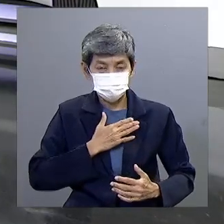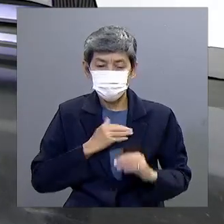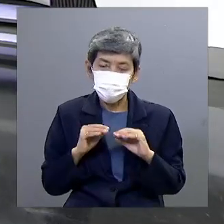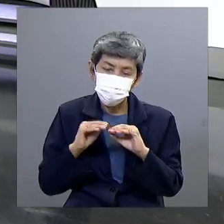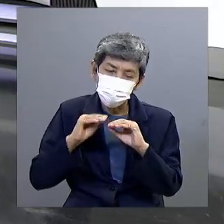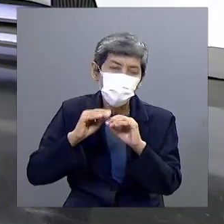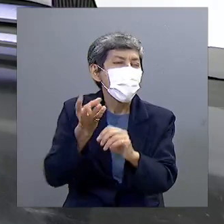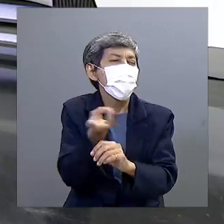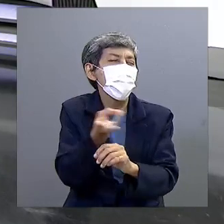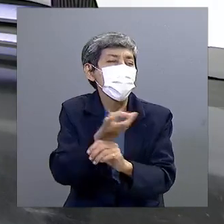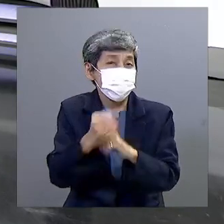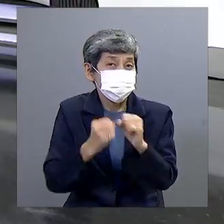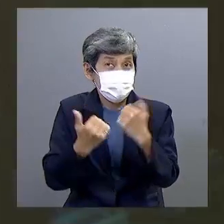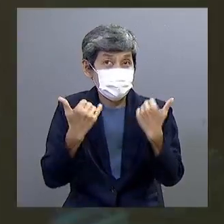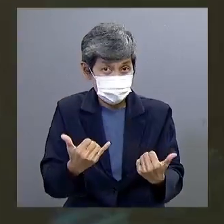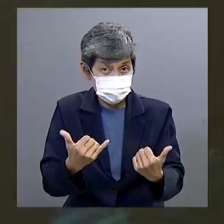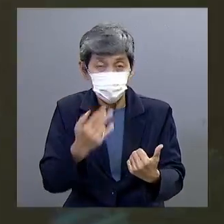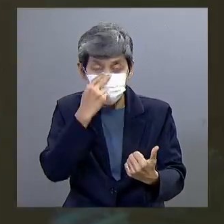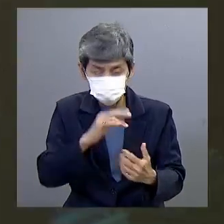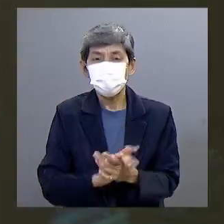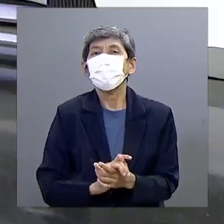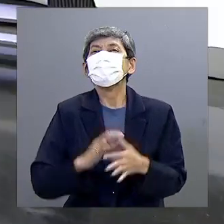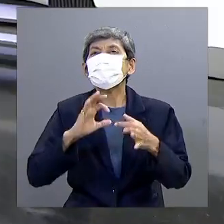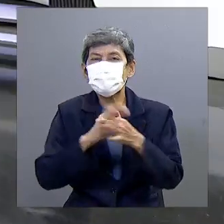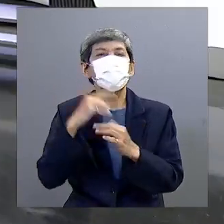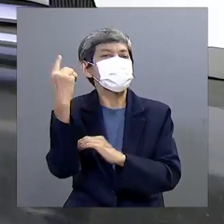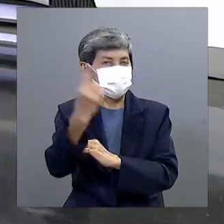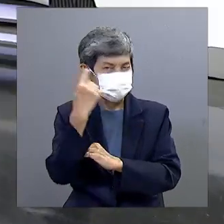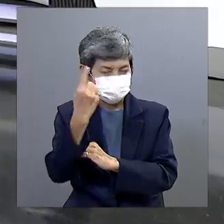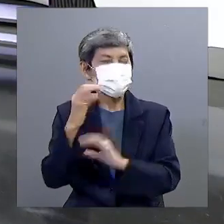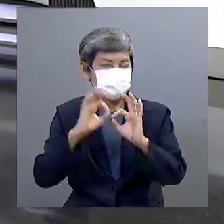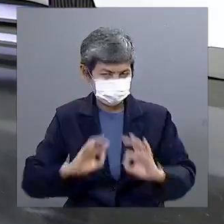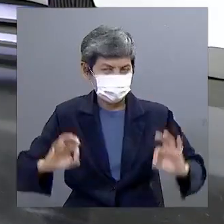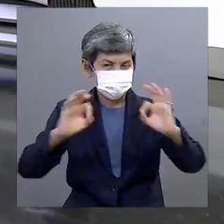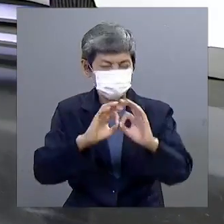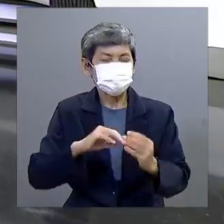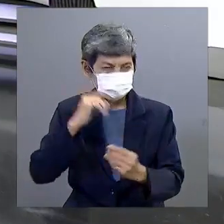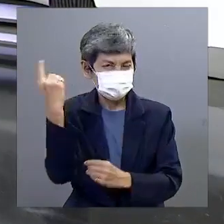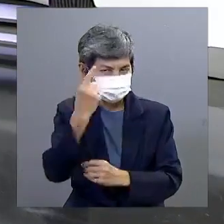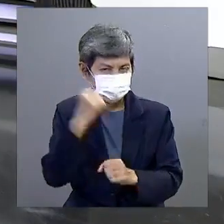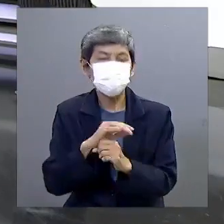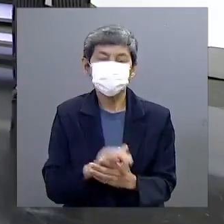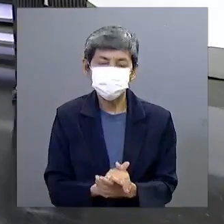ส่วนปีนี้พระเอกนะคะก็คือยังคงเป็นเรื่องของการท่องเที่ยวค่ะ ก็คงจะต้องกระตุ้นมากหน่อยในช่วงครึ่งปีหลังนะคะ ค่ะ ขอบคุณค่ะ